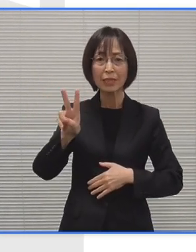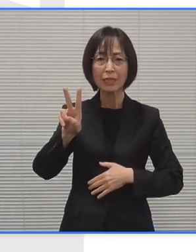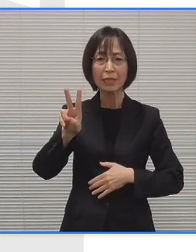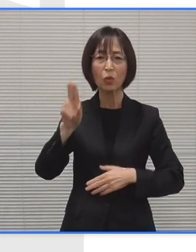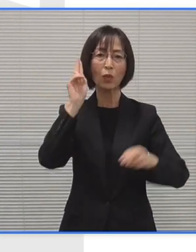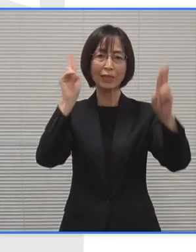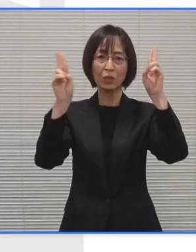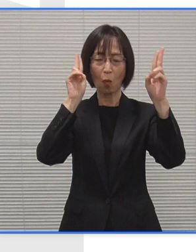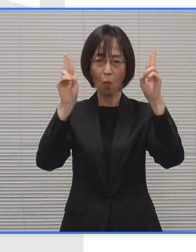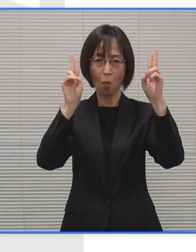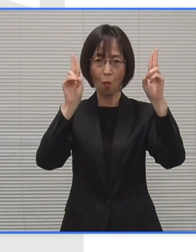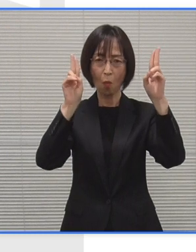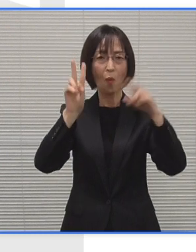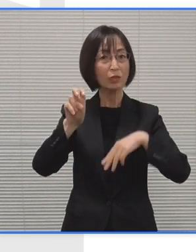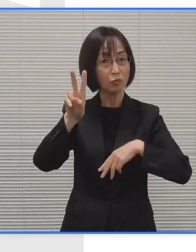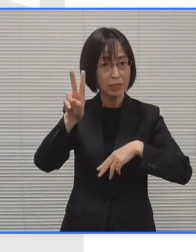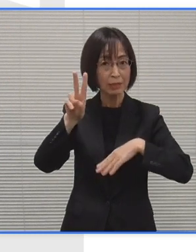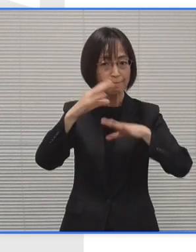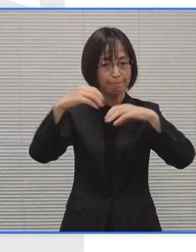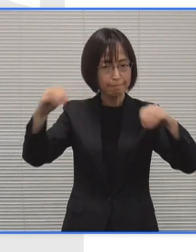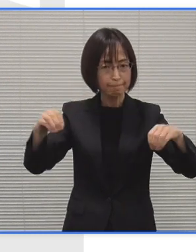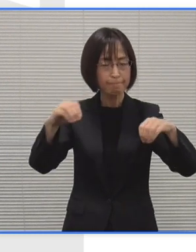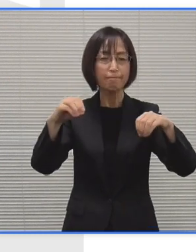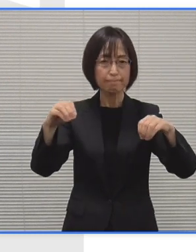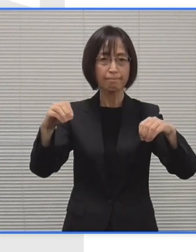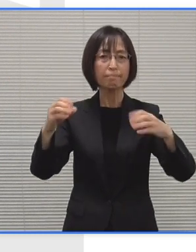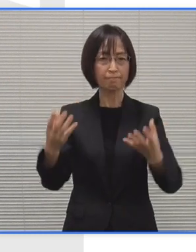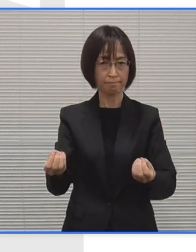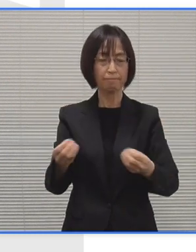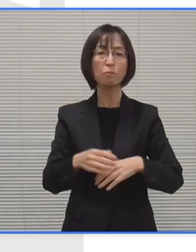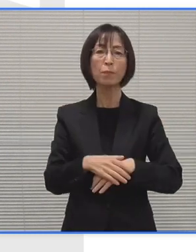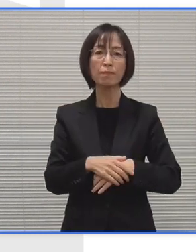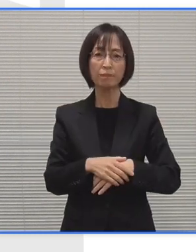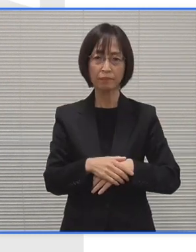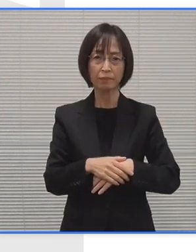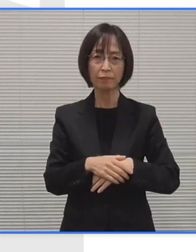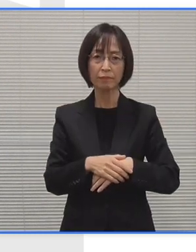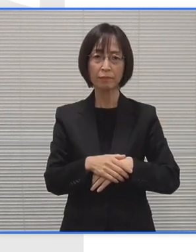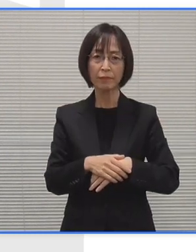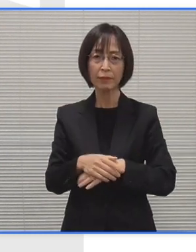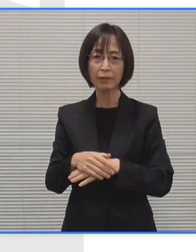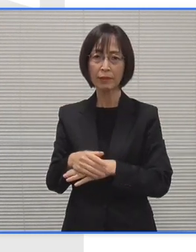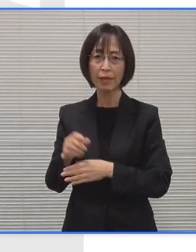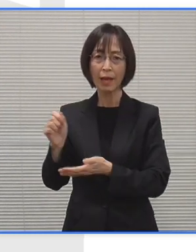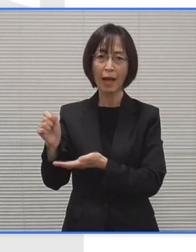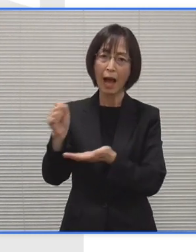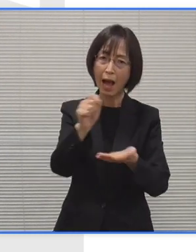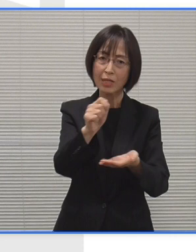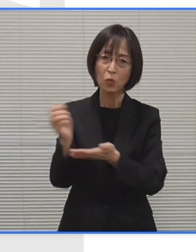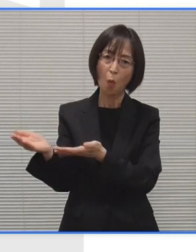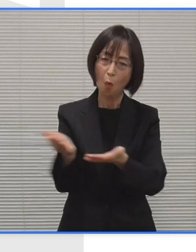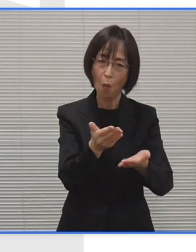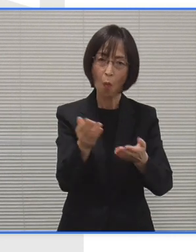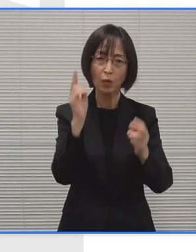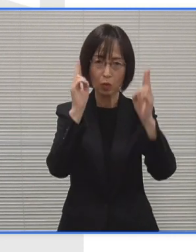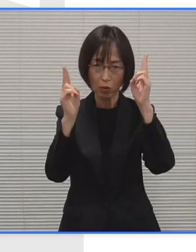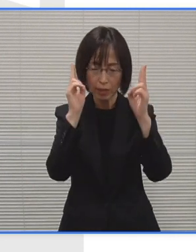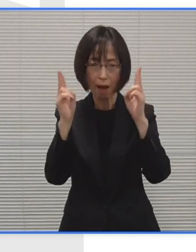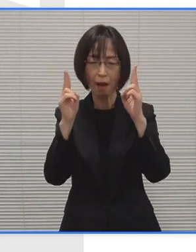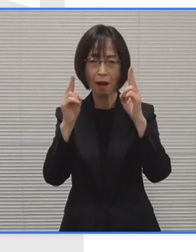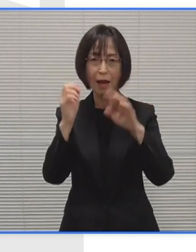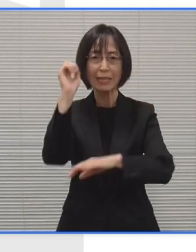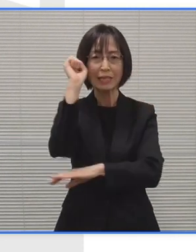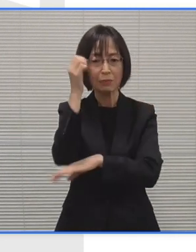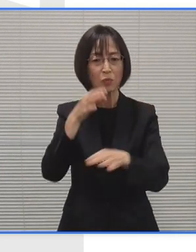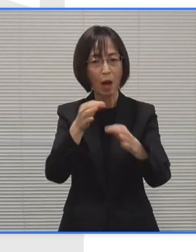企業と提携をしてまいりました。輸送配送業者もございますし、新聞の販売